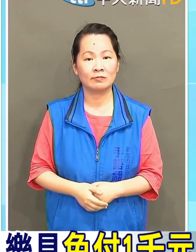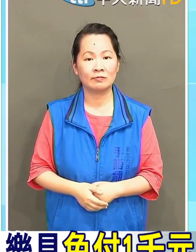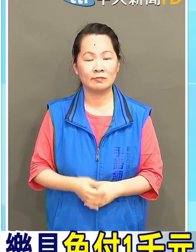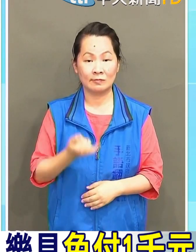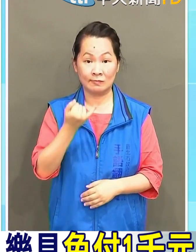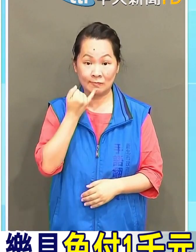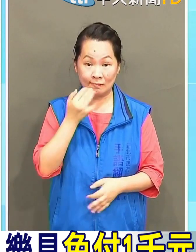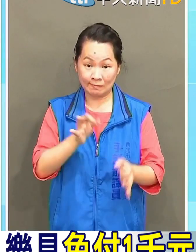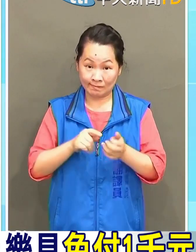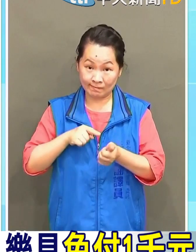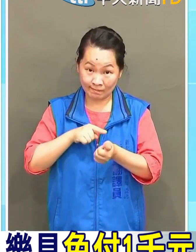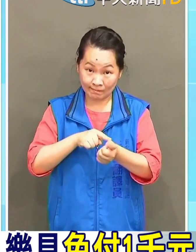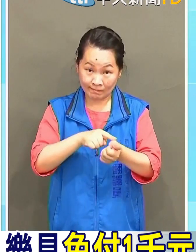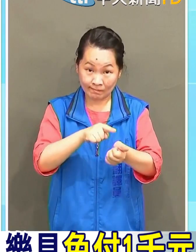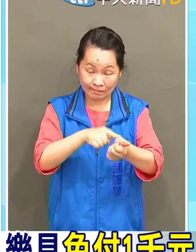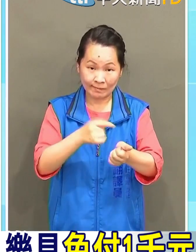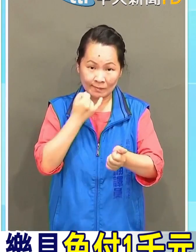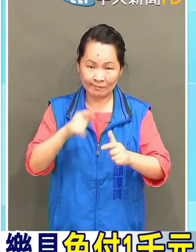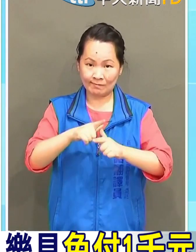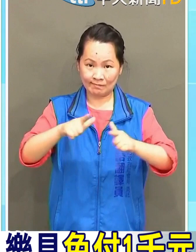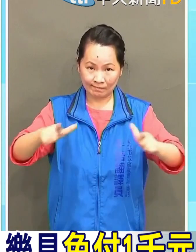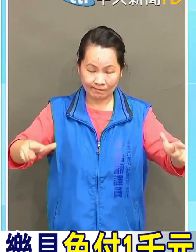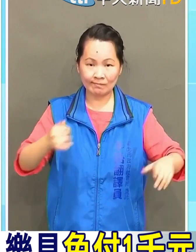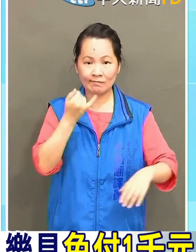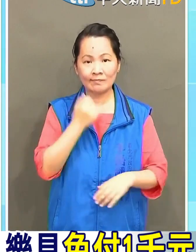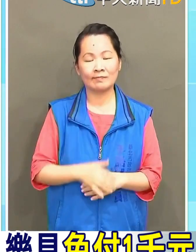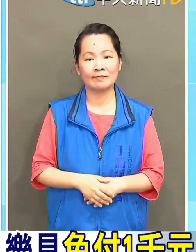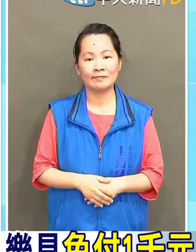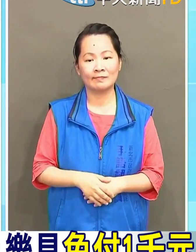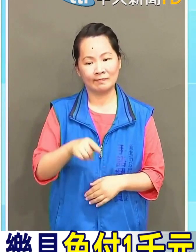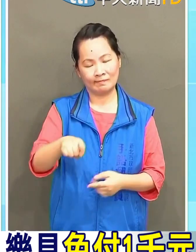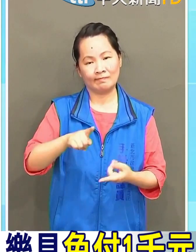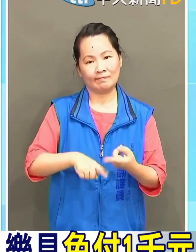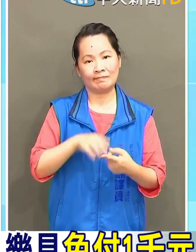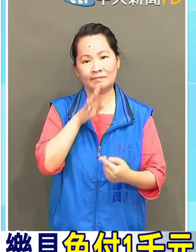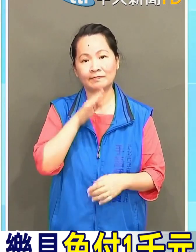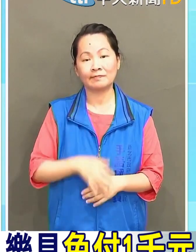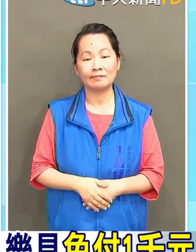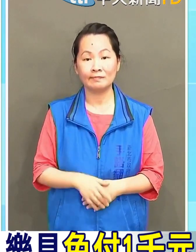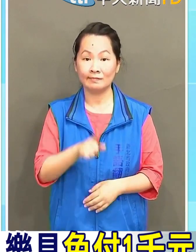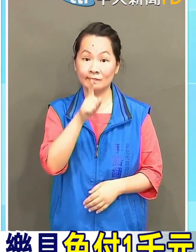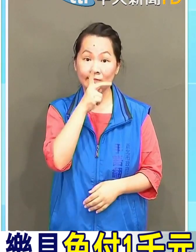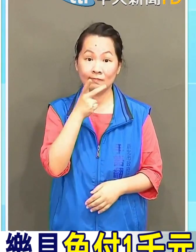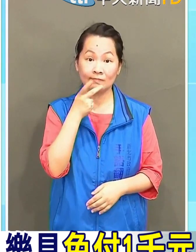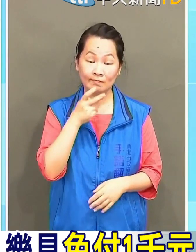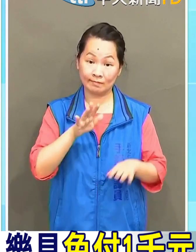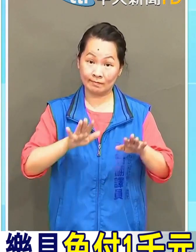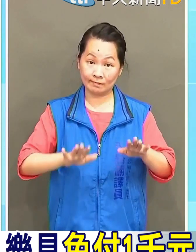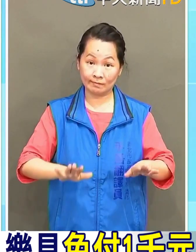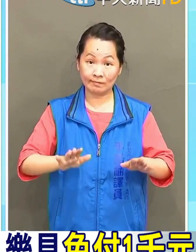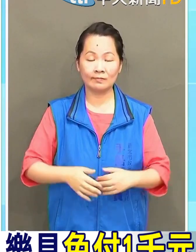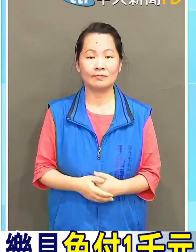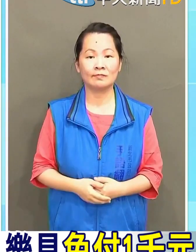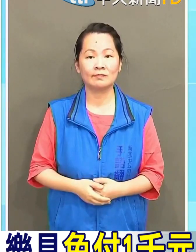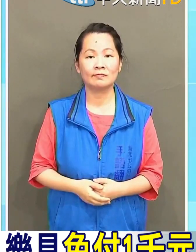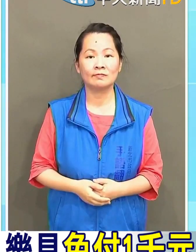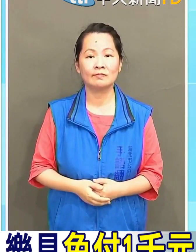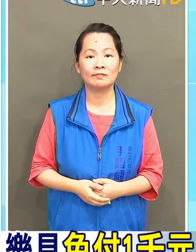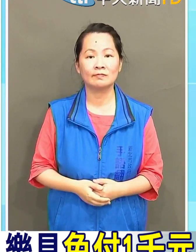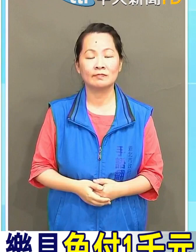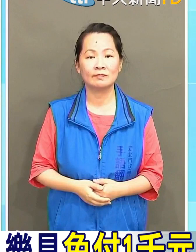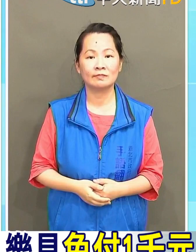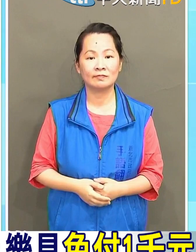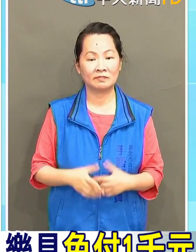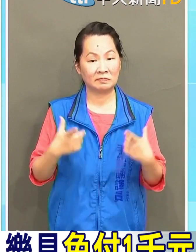效益给它扩大，这就是我们的方式。至于中央到现在为止原有的